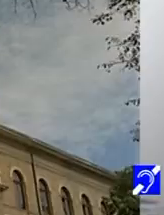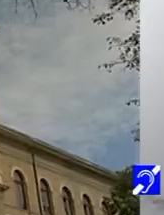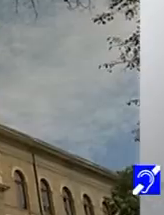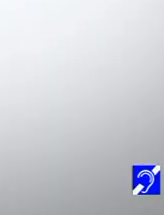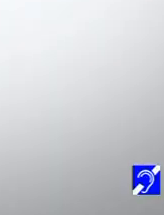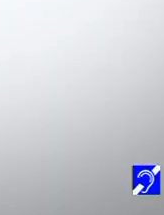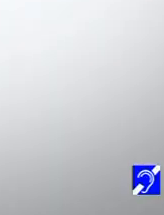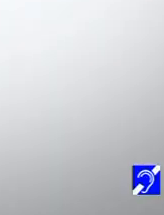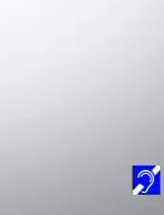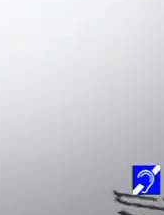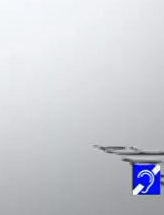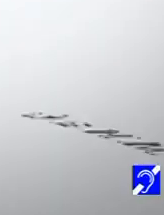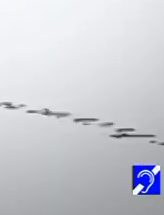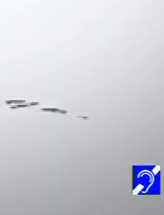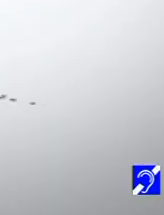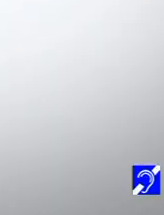soll.